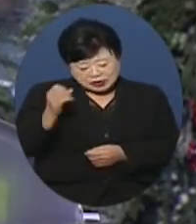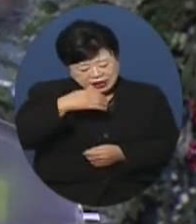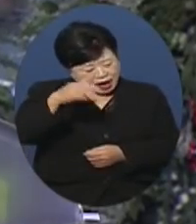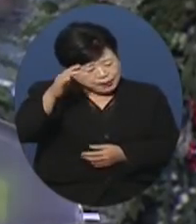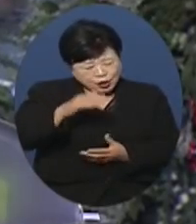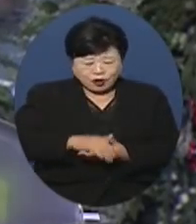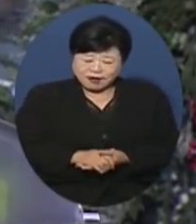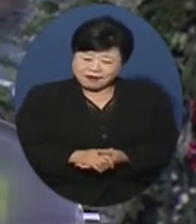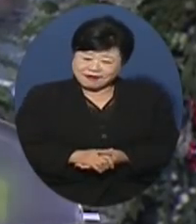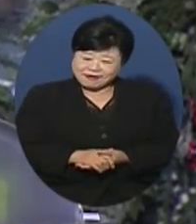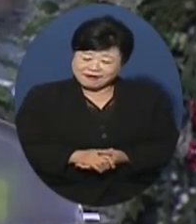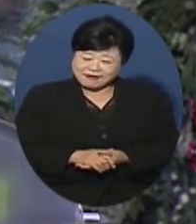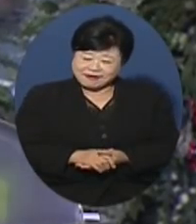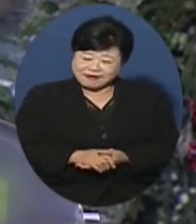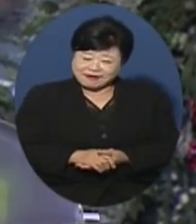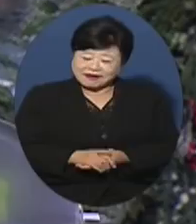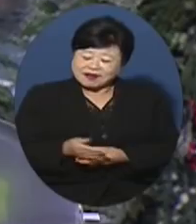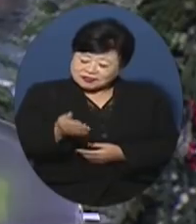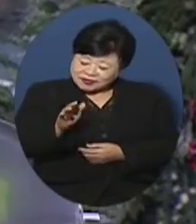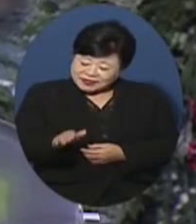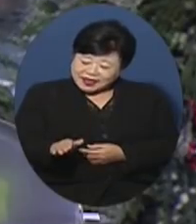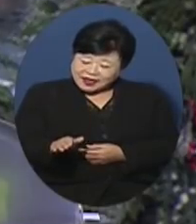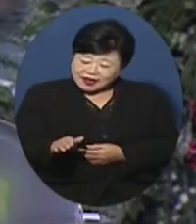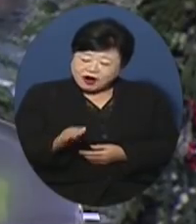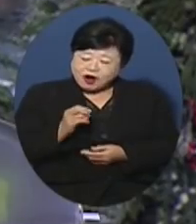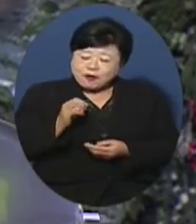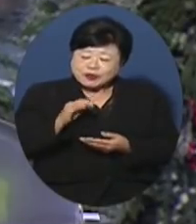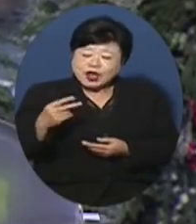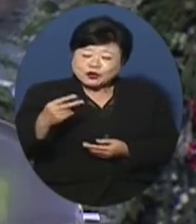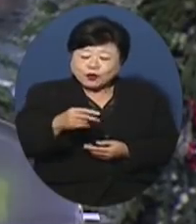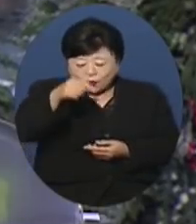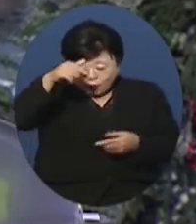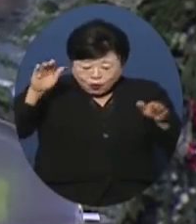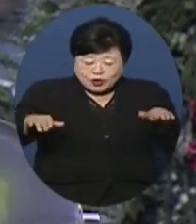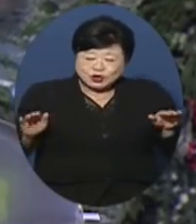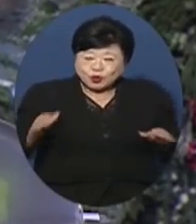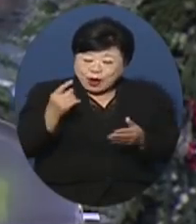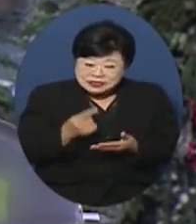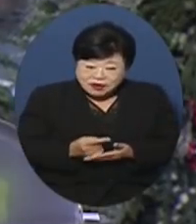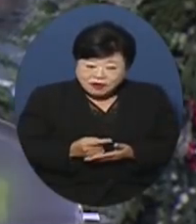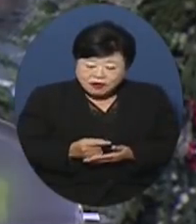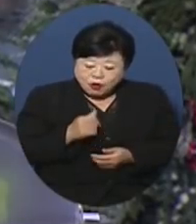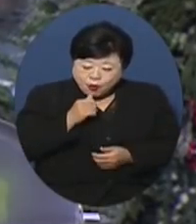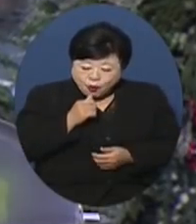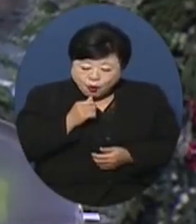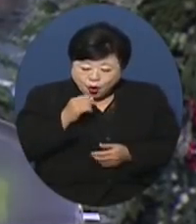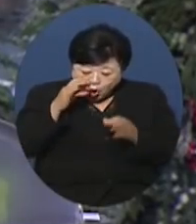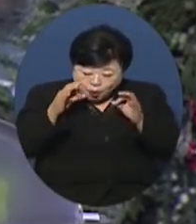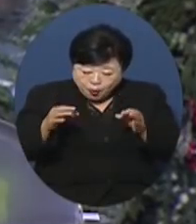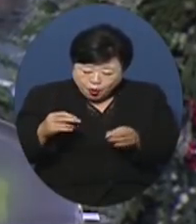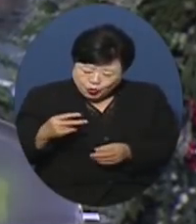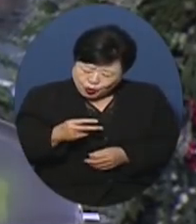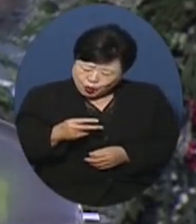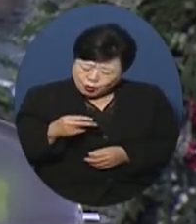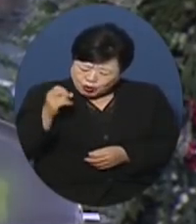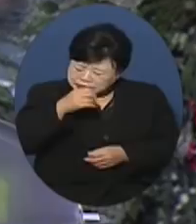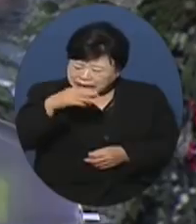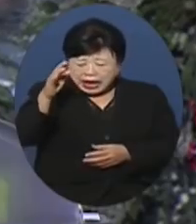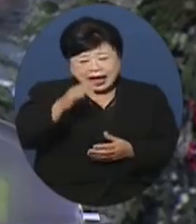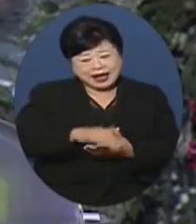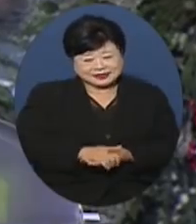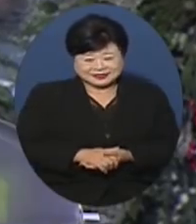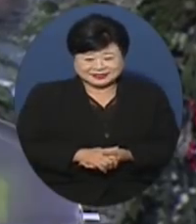지나갑니다. 그런데 잠시 후에 다시 날아와서 콩을 보고 또 그냥